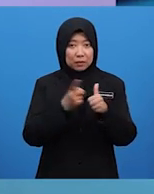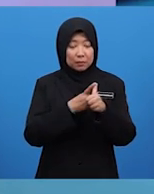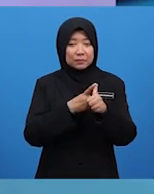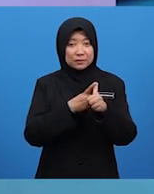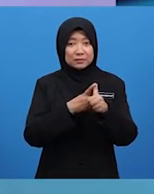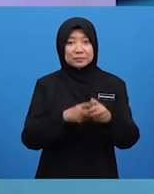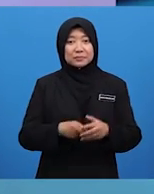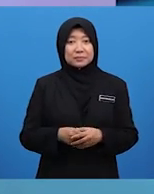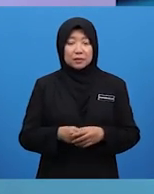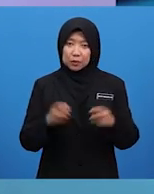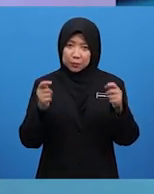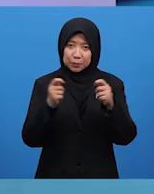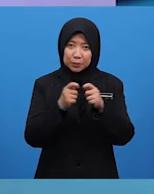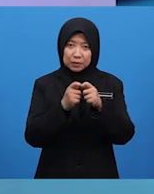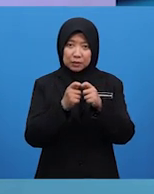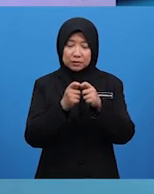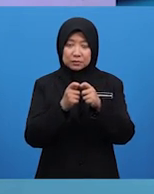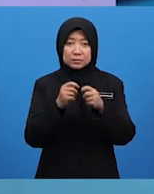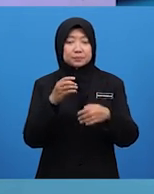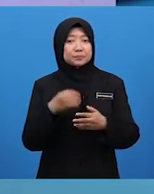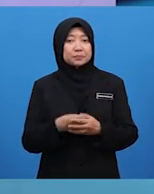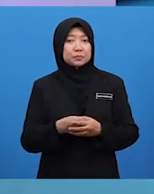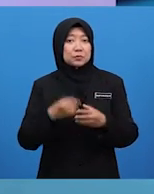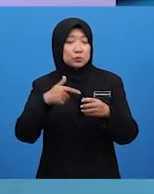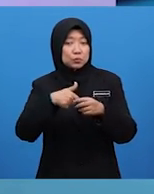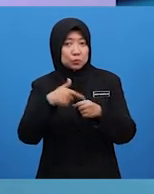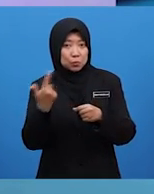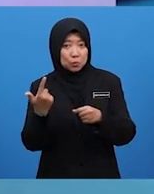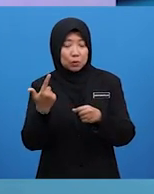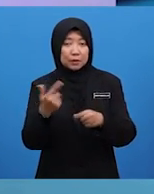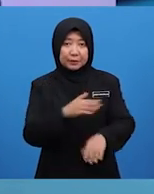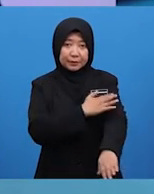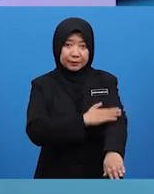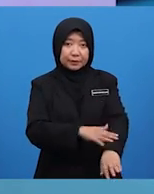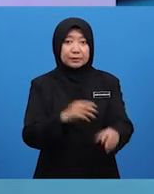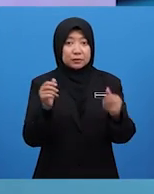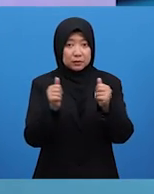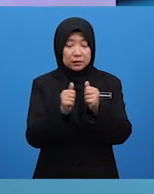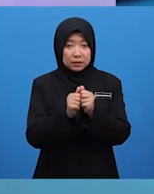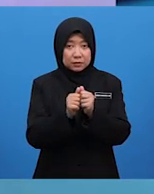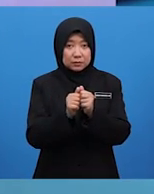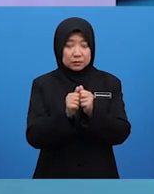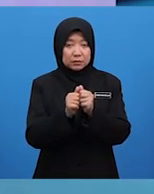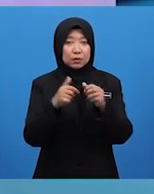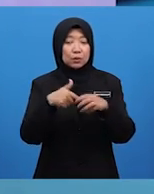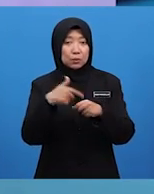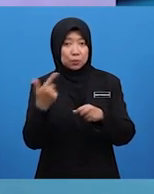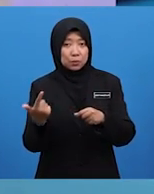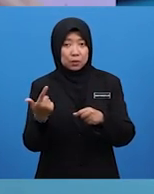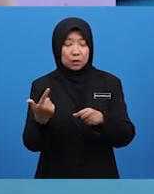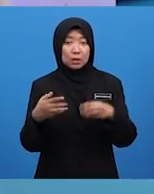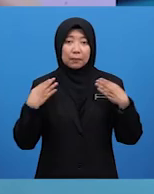Pertama sekali, temukan sebelah luar lengan dengan sebelah